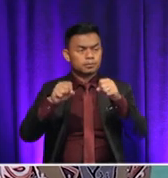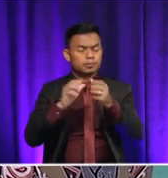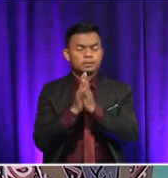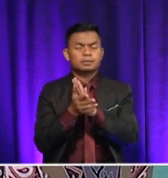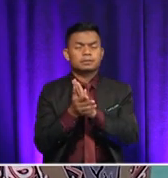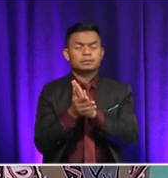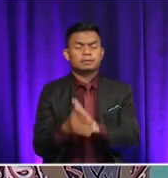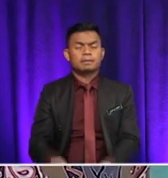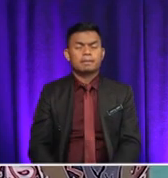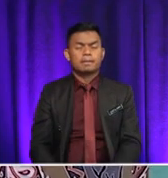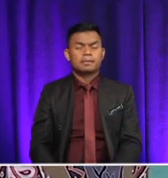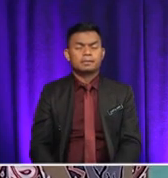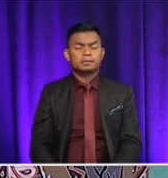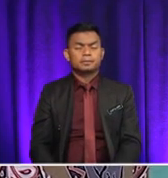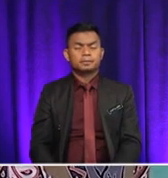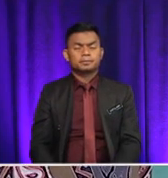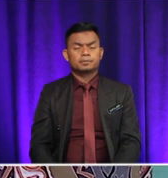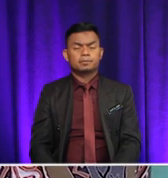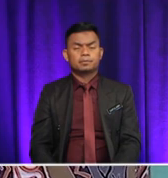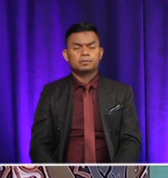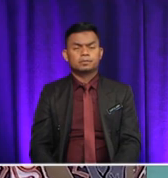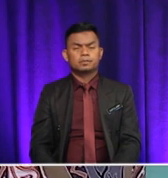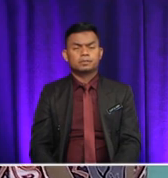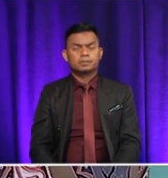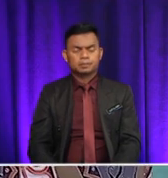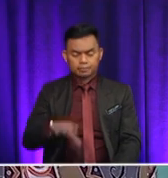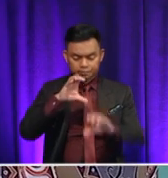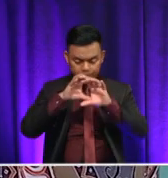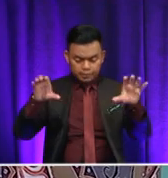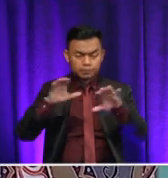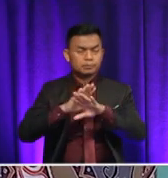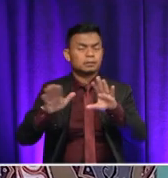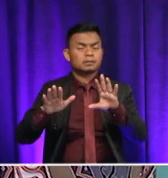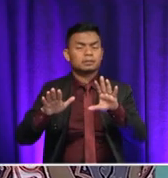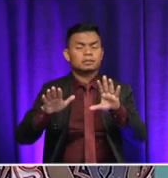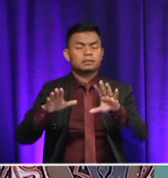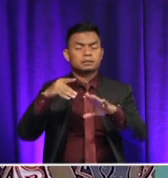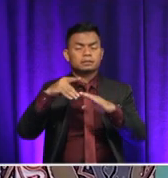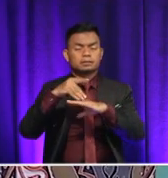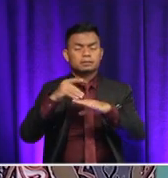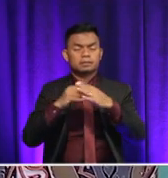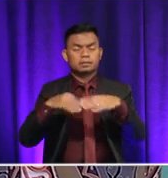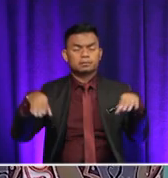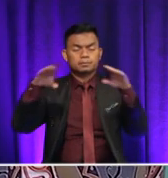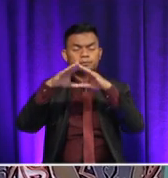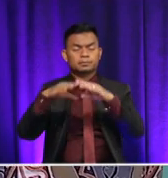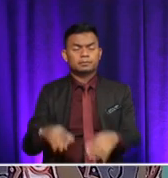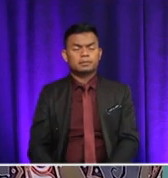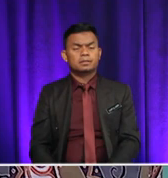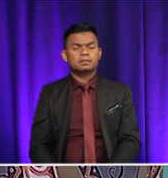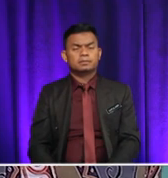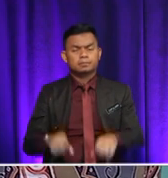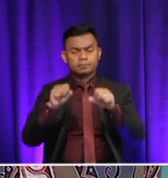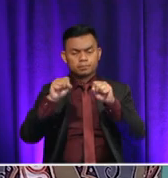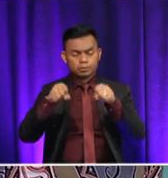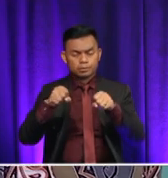kita biasa kita akan di dalam tuh baru kita beruang tuh mungkin juga si mimota tuh udah masuk